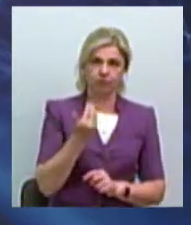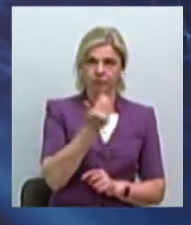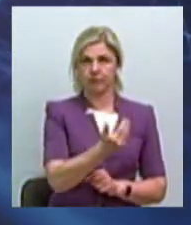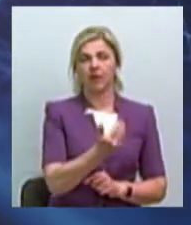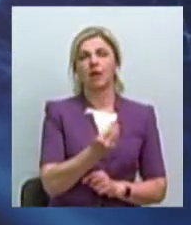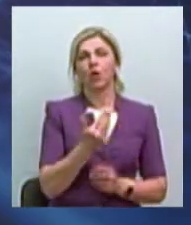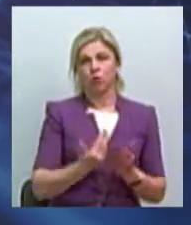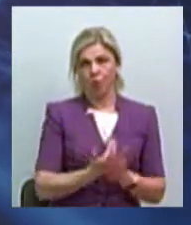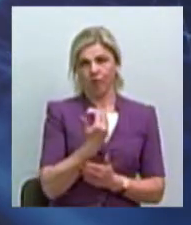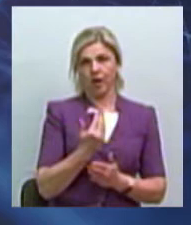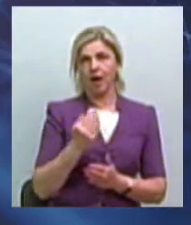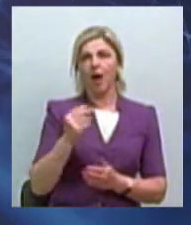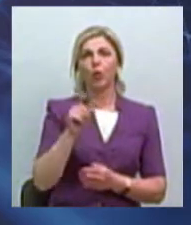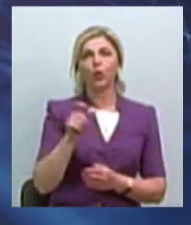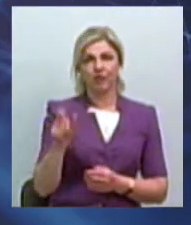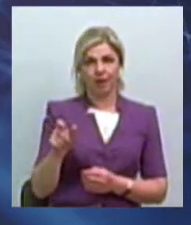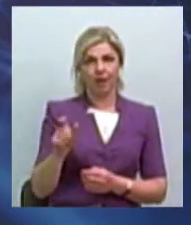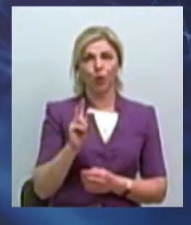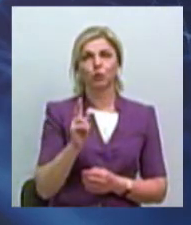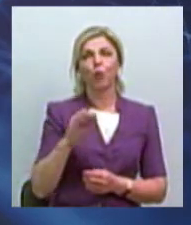нових абонентів. Звичайно. Тому що